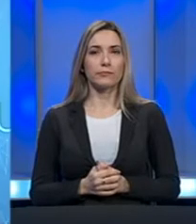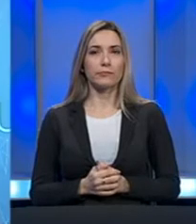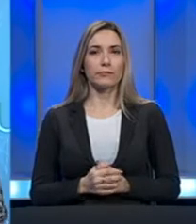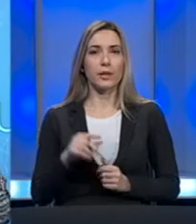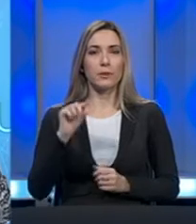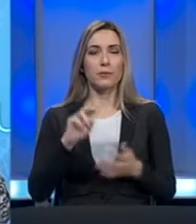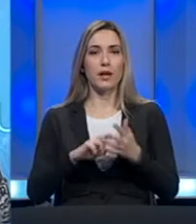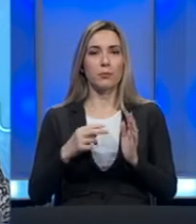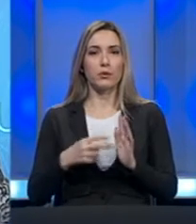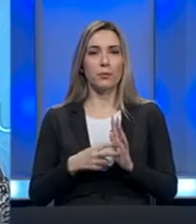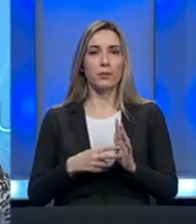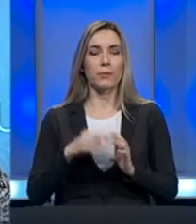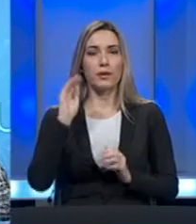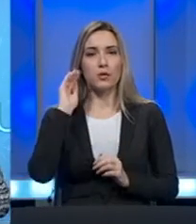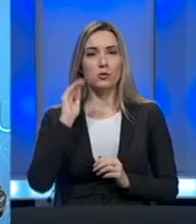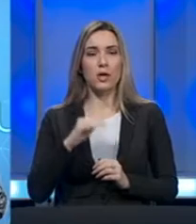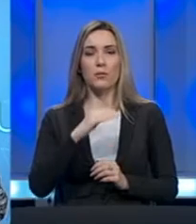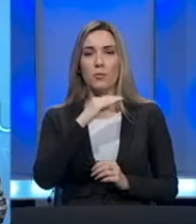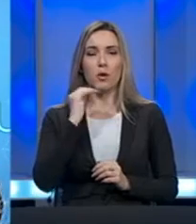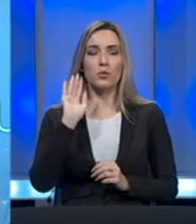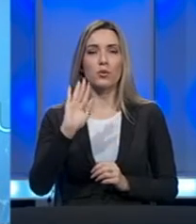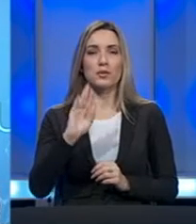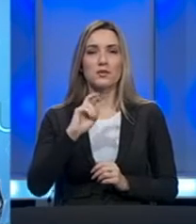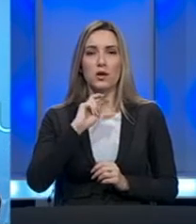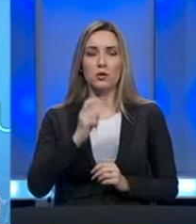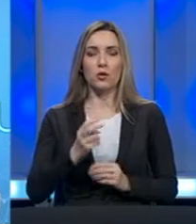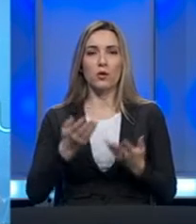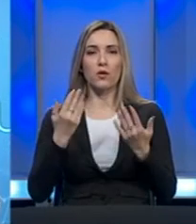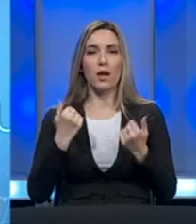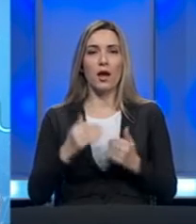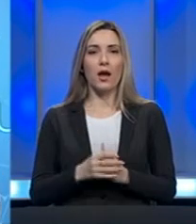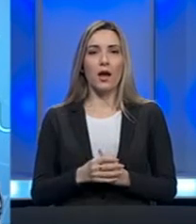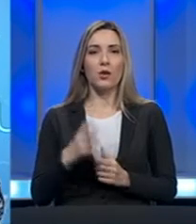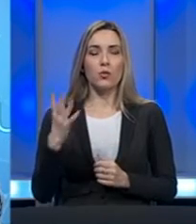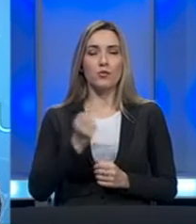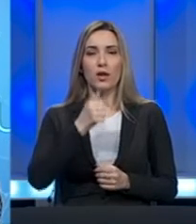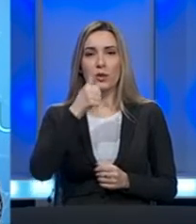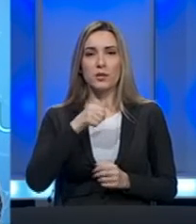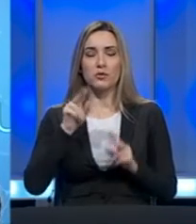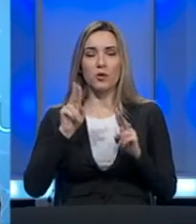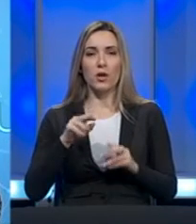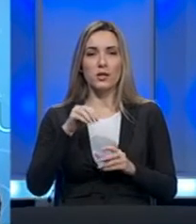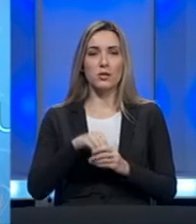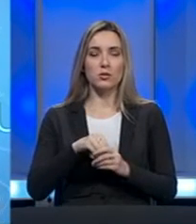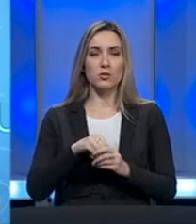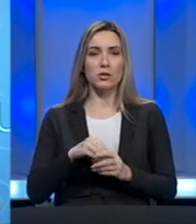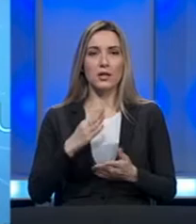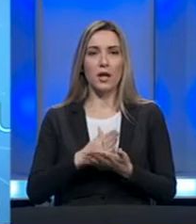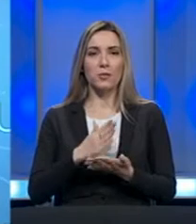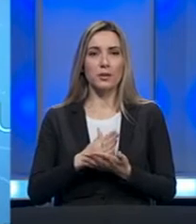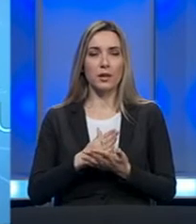Ima se malih problema da čujem u potpunosti vaš odgovor, ali uhvatio sam ono što je srž i suština